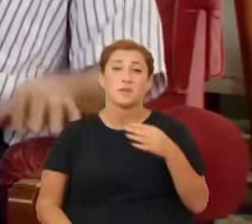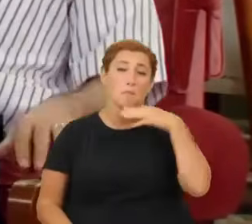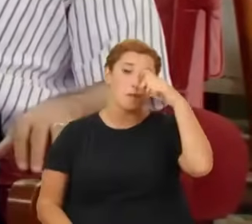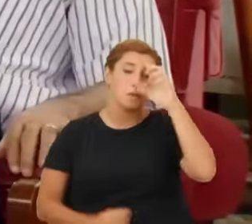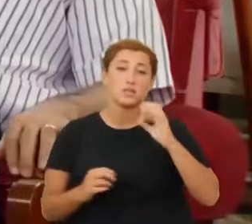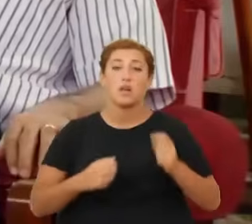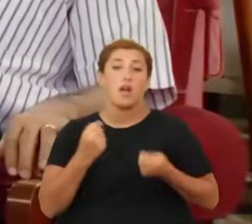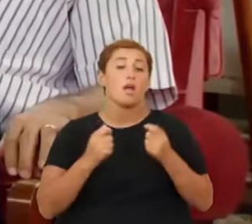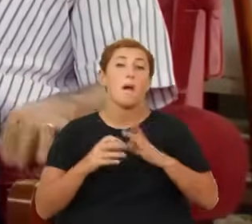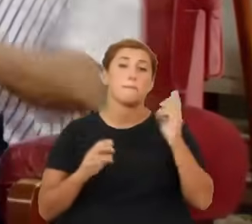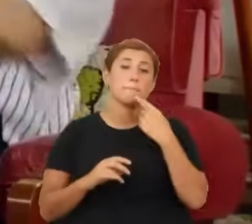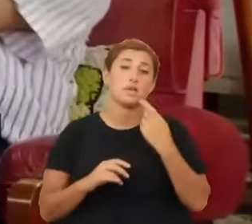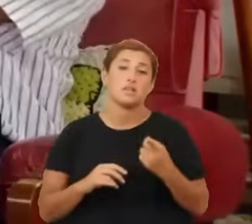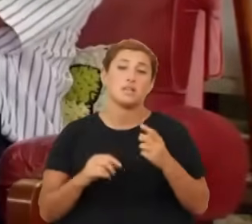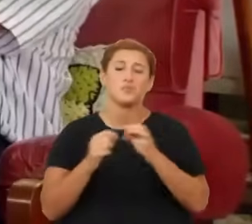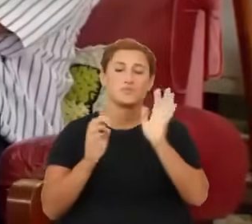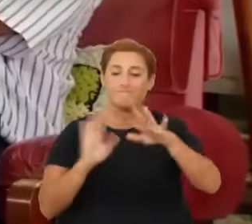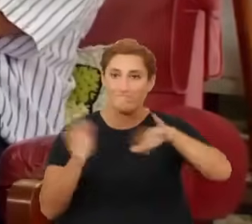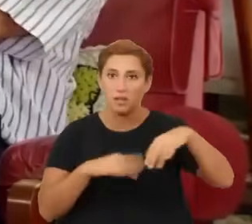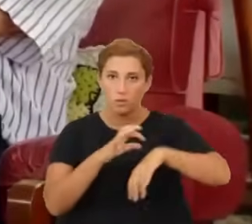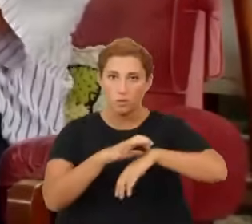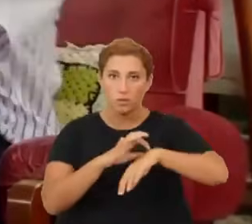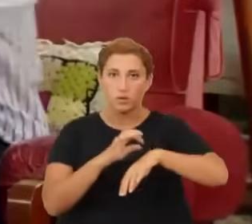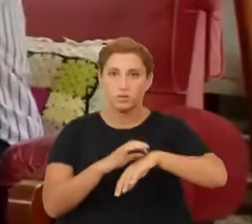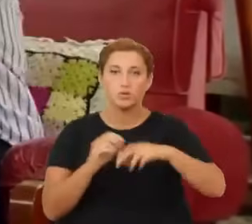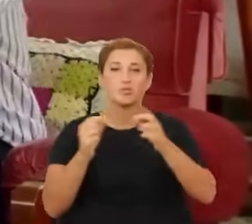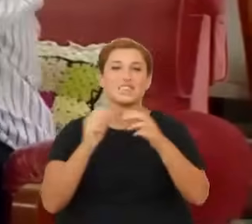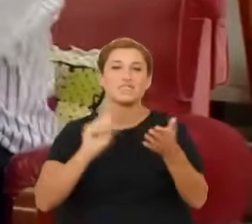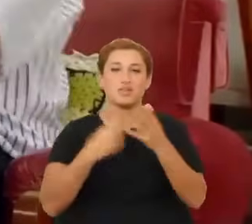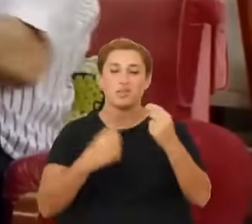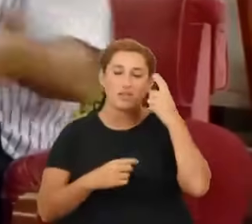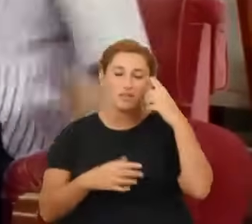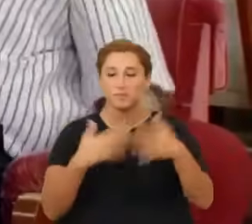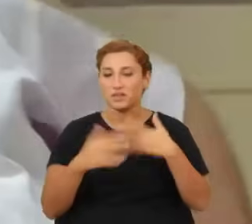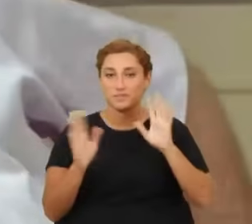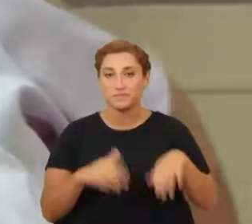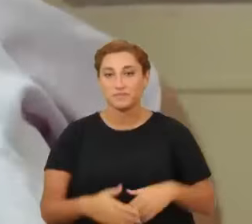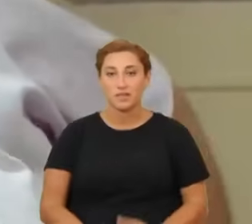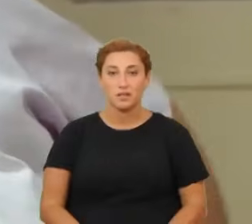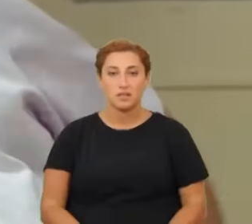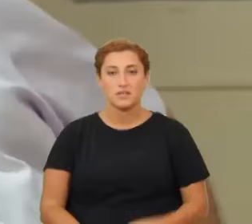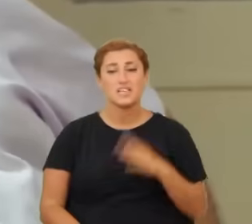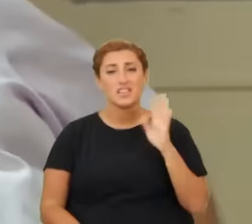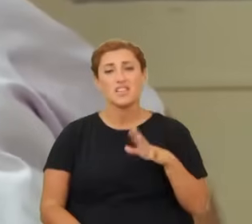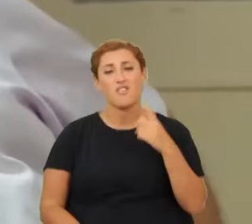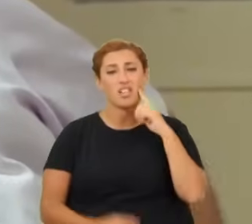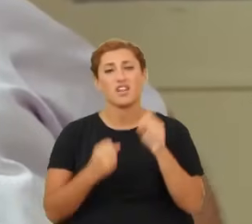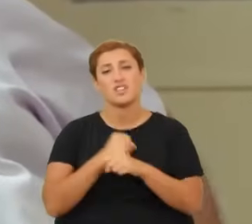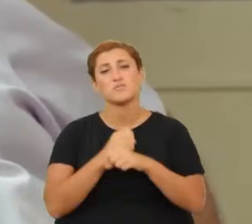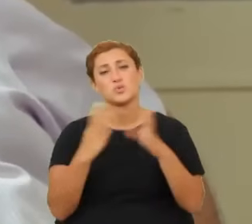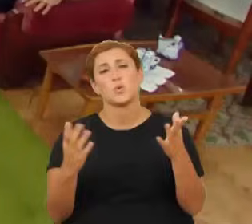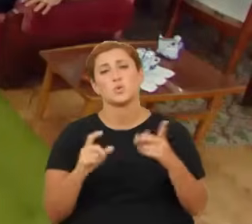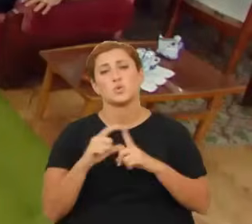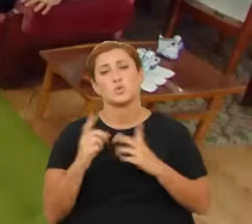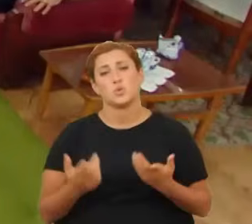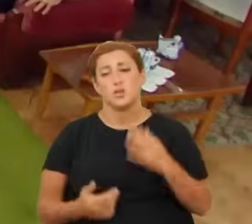Bayramda hiç kımıldatma dedi butik. Ama doktor. Butik imza attı ya, kafamı kaldırdı. Ya vallahi geçmiş olsun Dünür